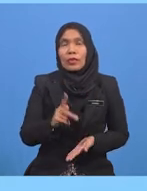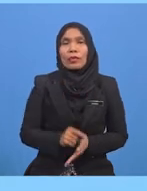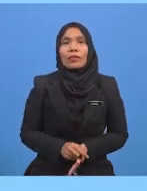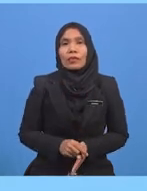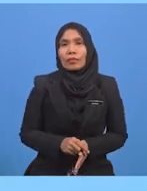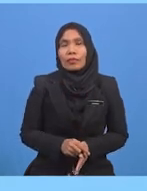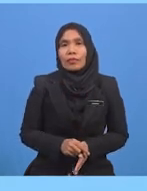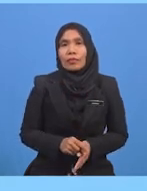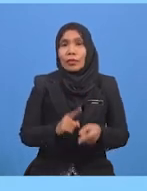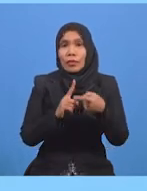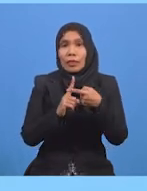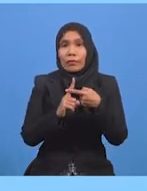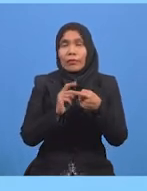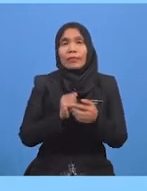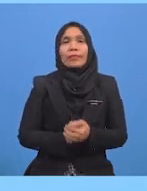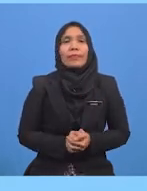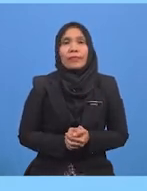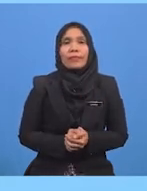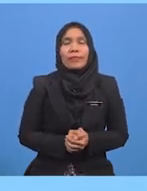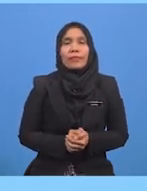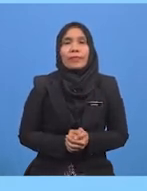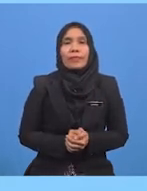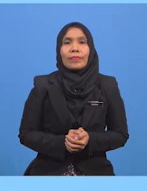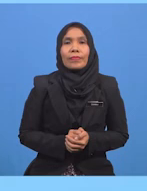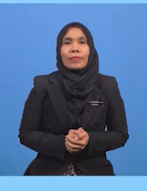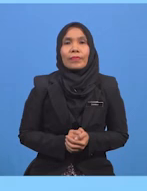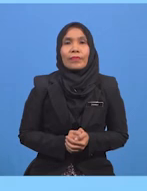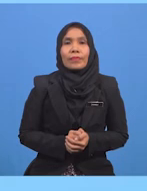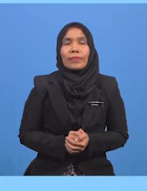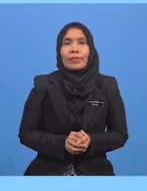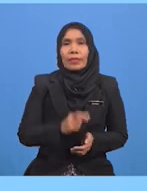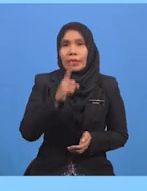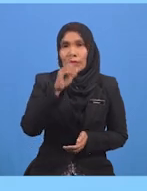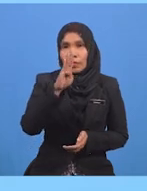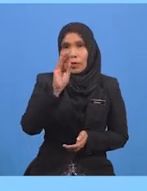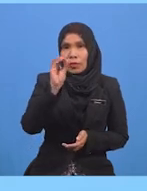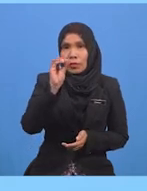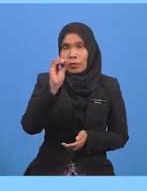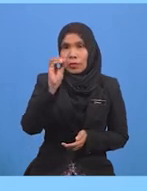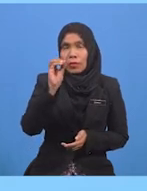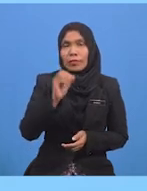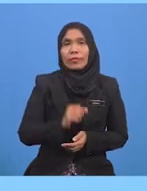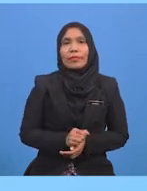Oleh itu, 140 cos R sama